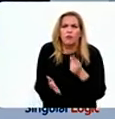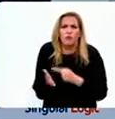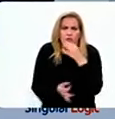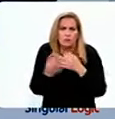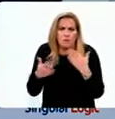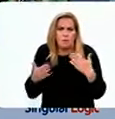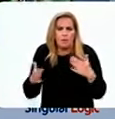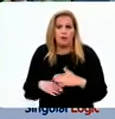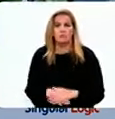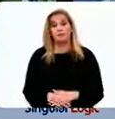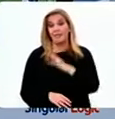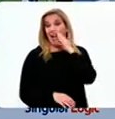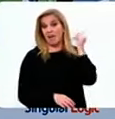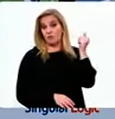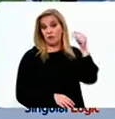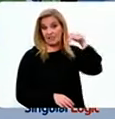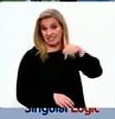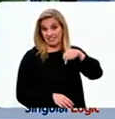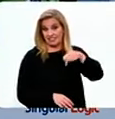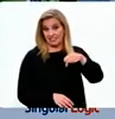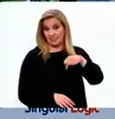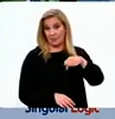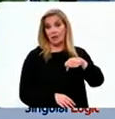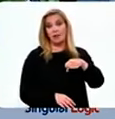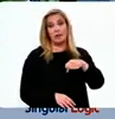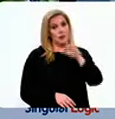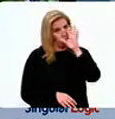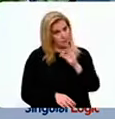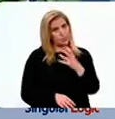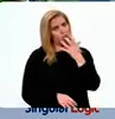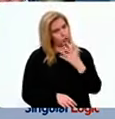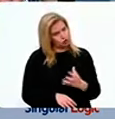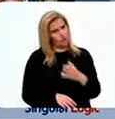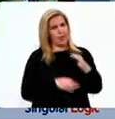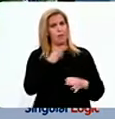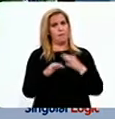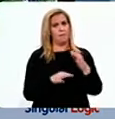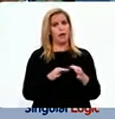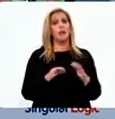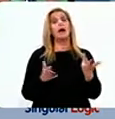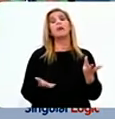κύριος Ανδρουλάκη σήμερα, δεν, επειδή έκανε όντως μια σοβαρή εκλογική. Κύριε Μπογδάνο, πώς κρίνετε τα